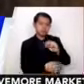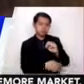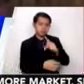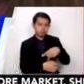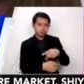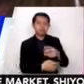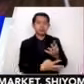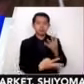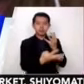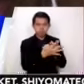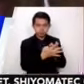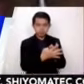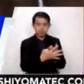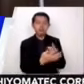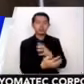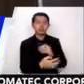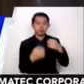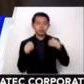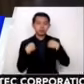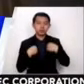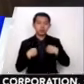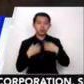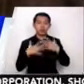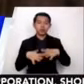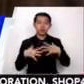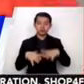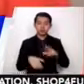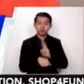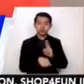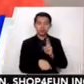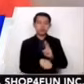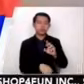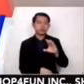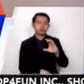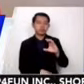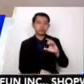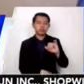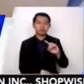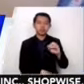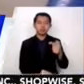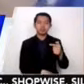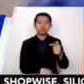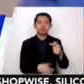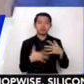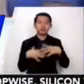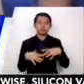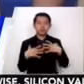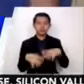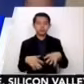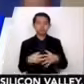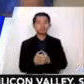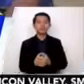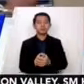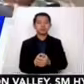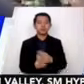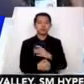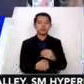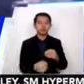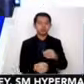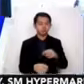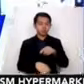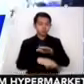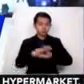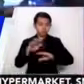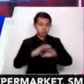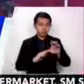na CIDG detainee si Guo nang iharap sa media. Ang kanyang nakapos na mga kamay nakatakip ng puting tela. Mailapat na